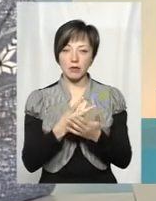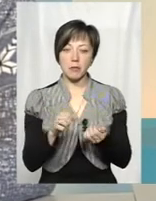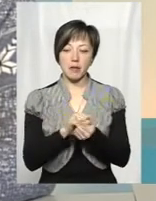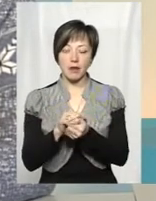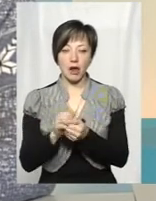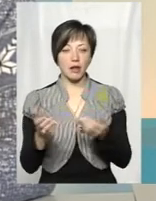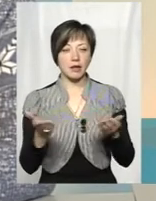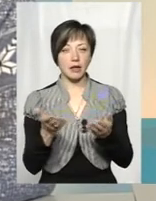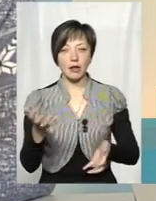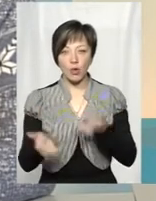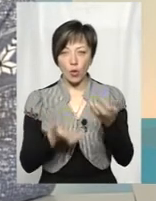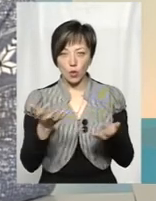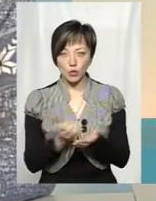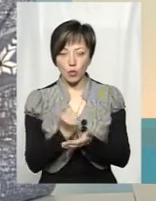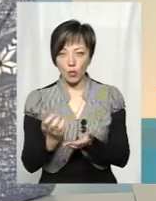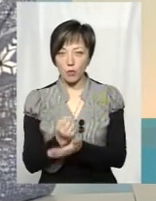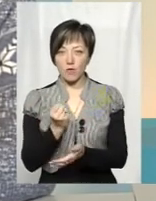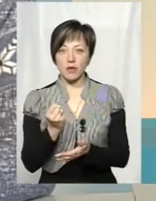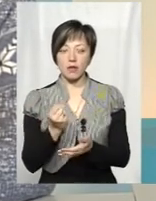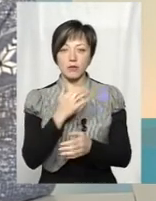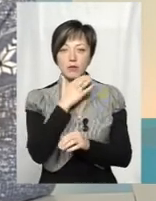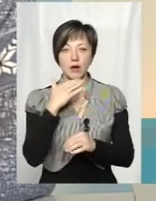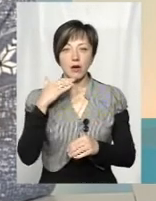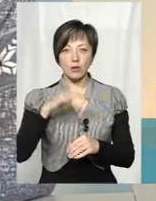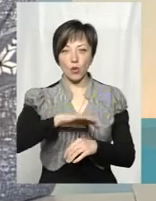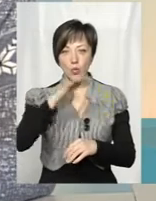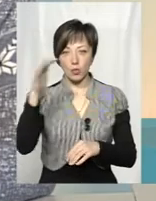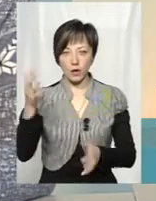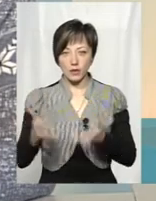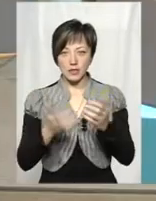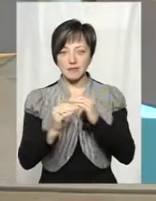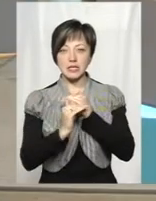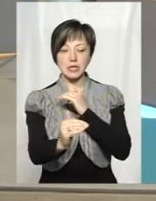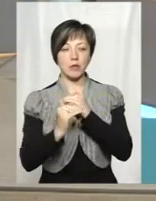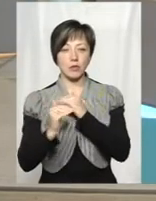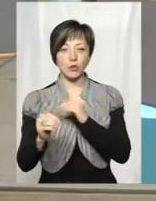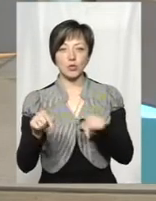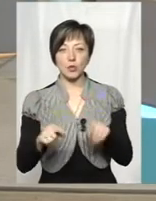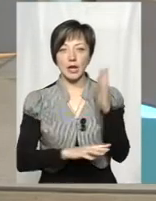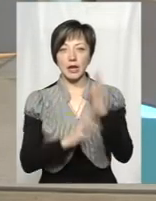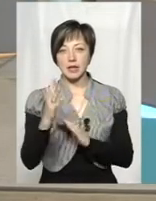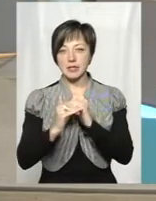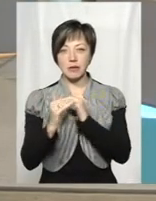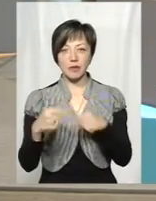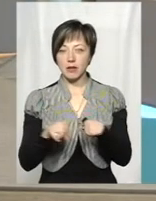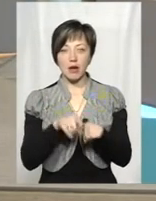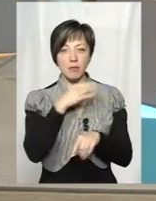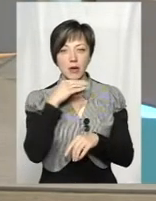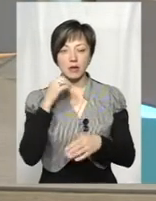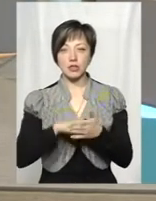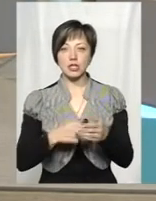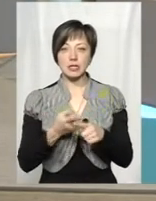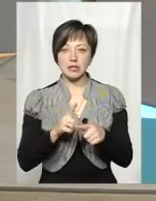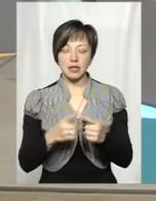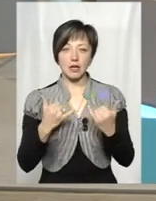які розкопували, бо ж багато курганів розкопується якраз в степу. Тут лісостепу, їх не так багато, через те вони